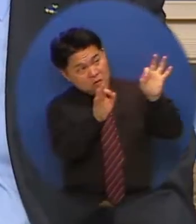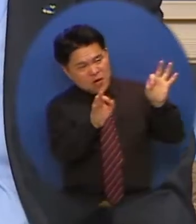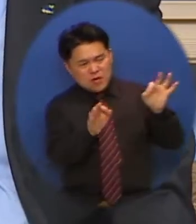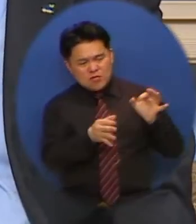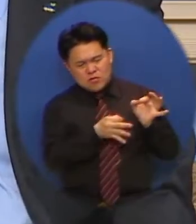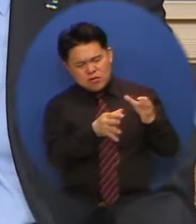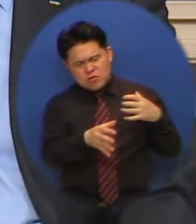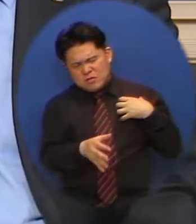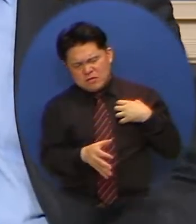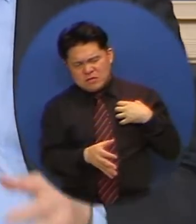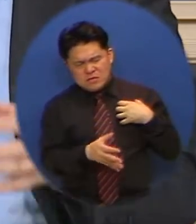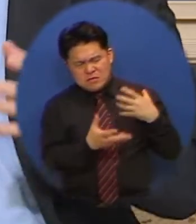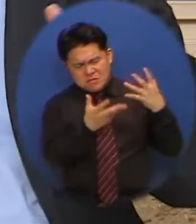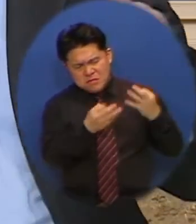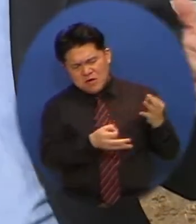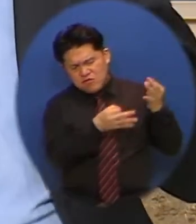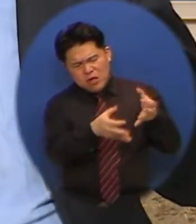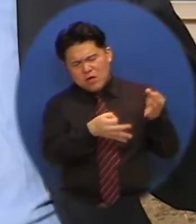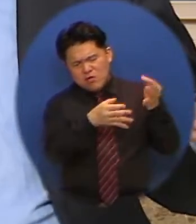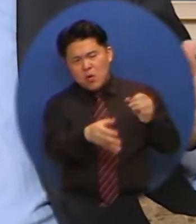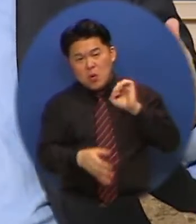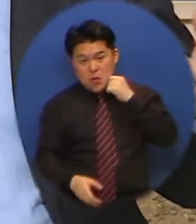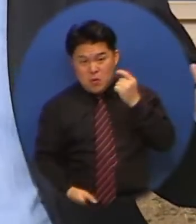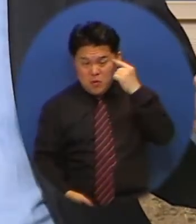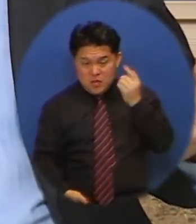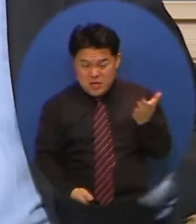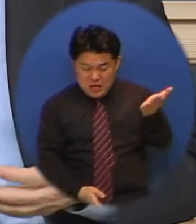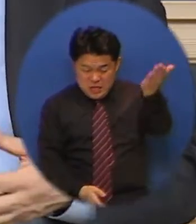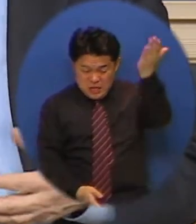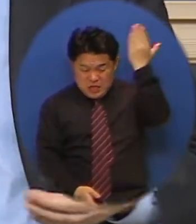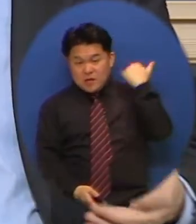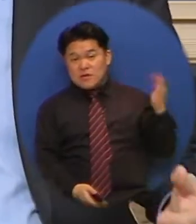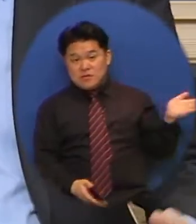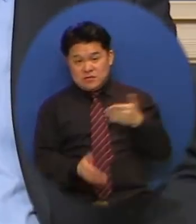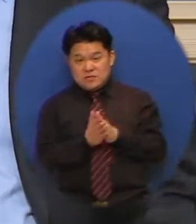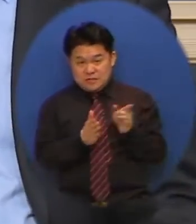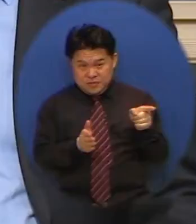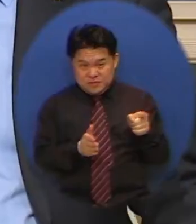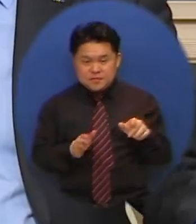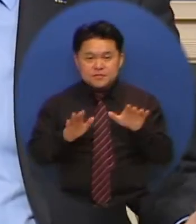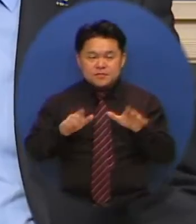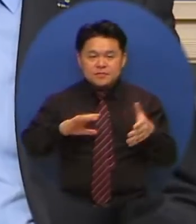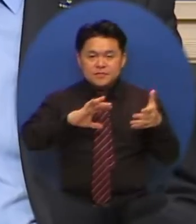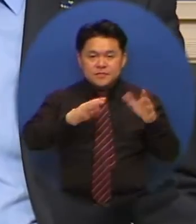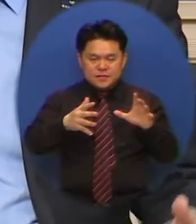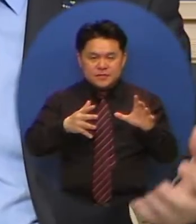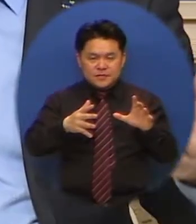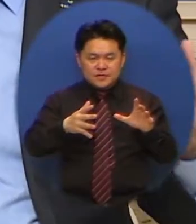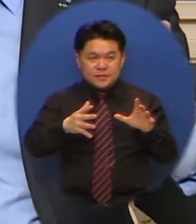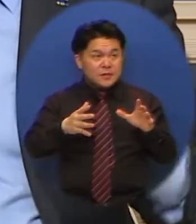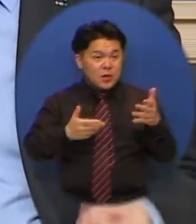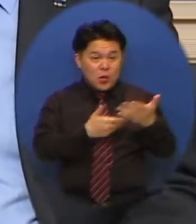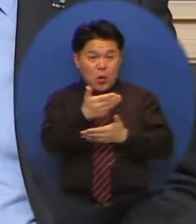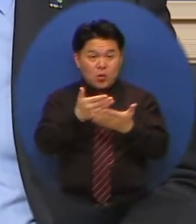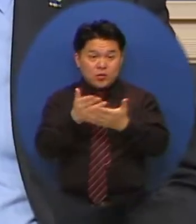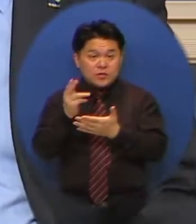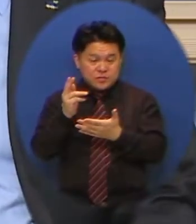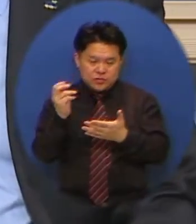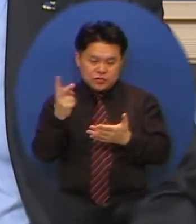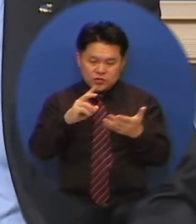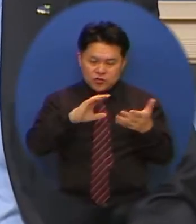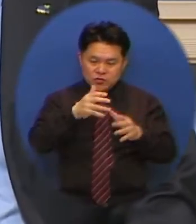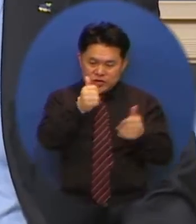가기는 어렵다. 그 사람들은 이제 몇십 년 전에 네. 세월이 좋을 때 했는데 지금은 이제 세계화가 되고 국가 간